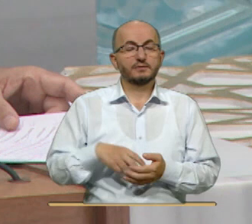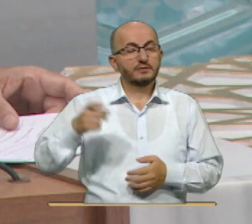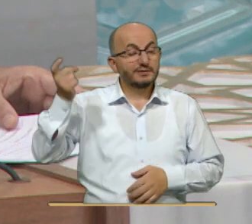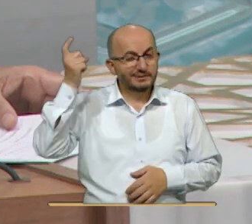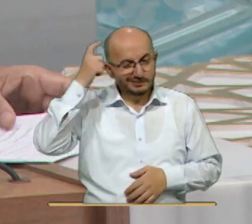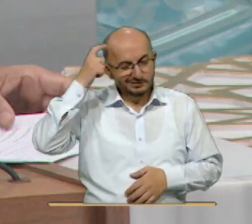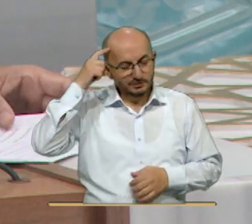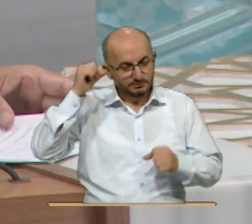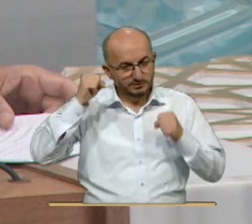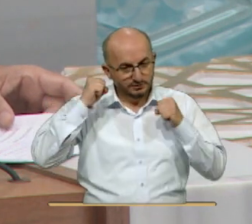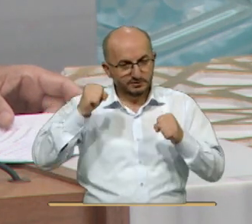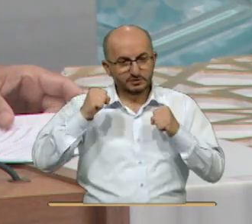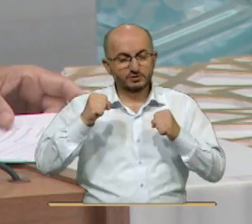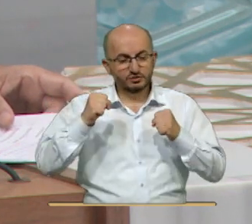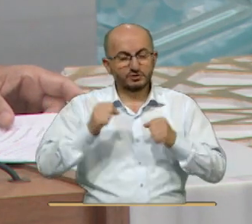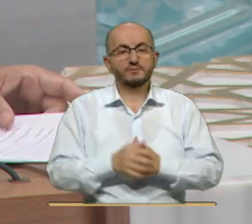Zihinlerimiz dinç.